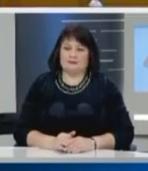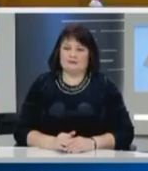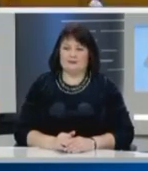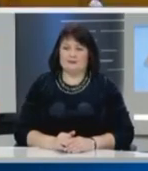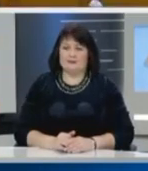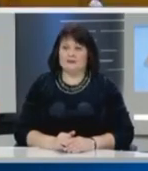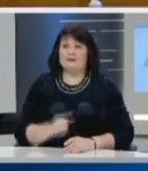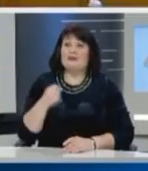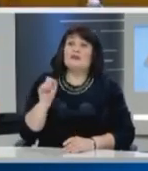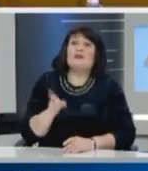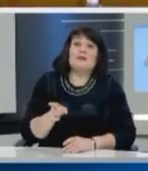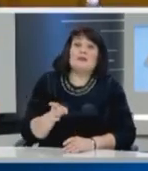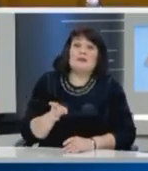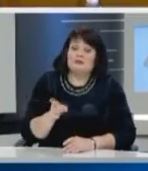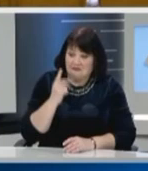Έχετε κάποια αντίρρηση?